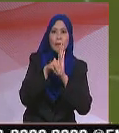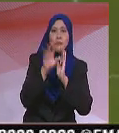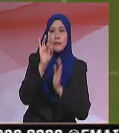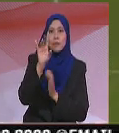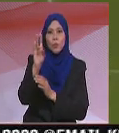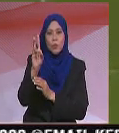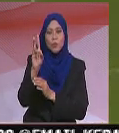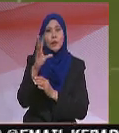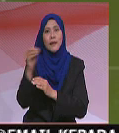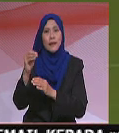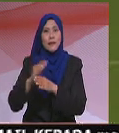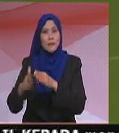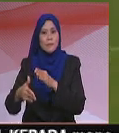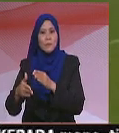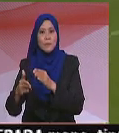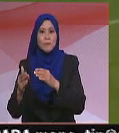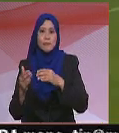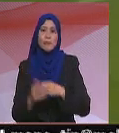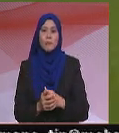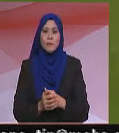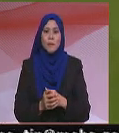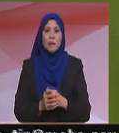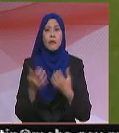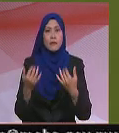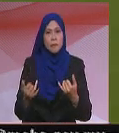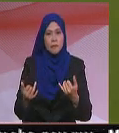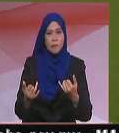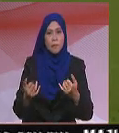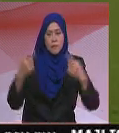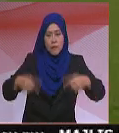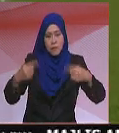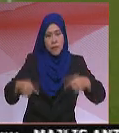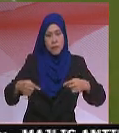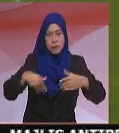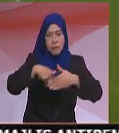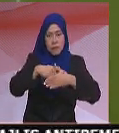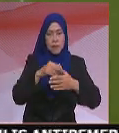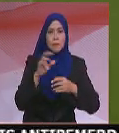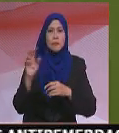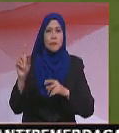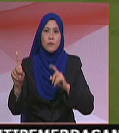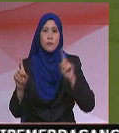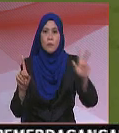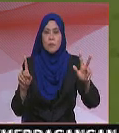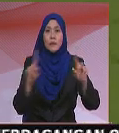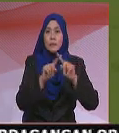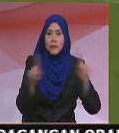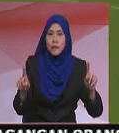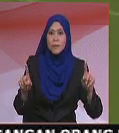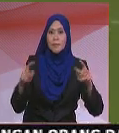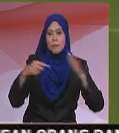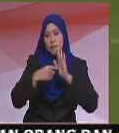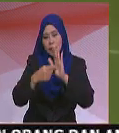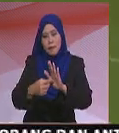ke-87 yang disempurnakan Ilomombe Mboyong. Walaupun keputusan tamat perlawanan Kevin Kortrijk 1, Anlek 3, namun persembahan